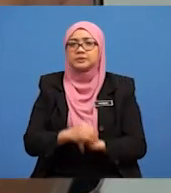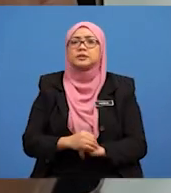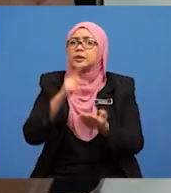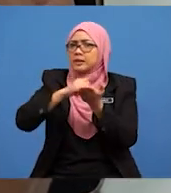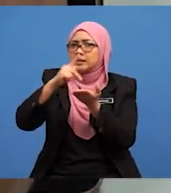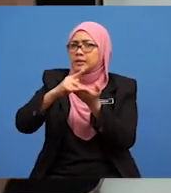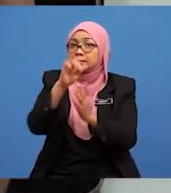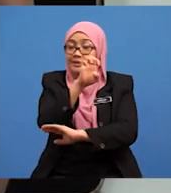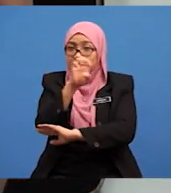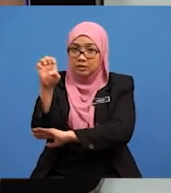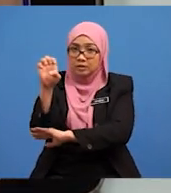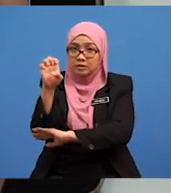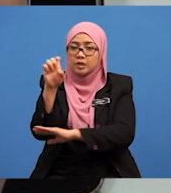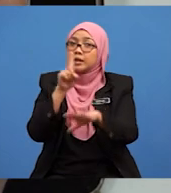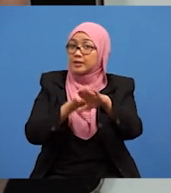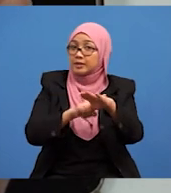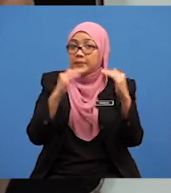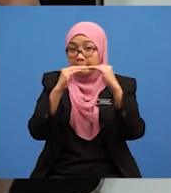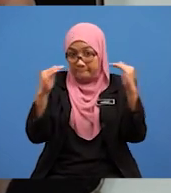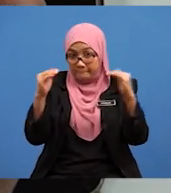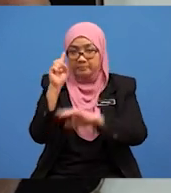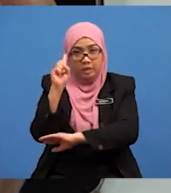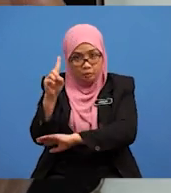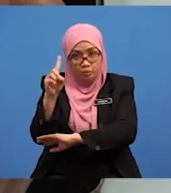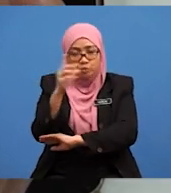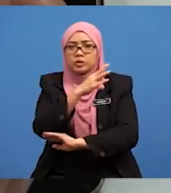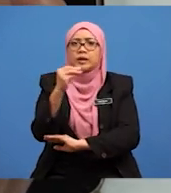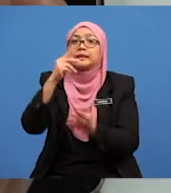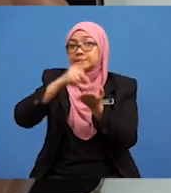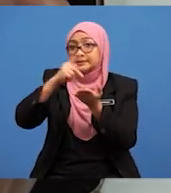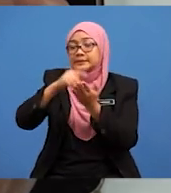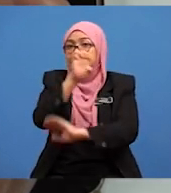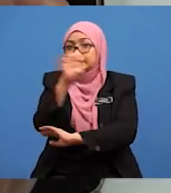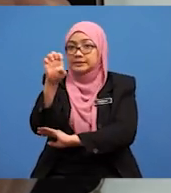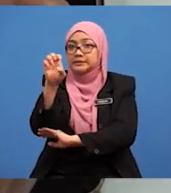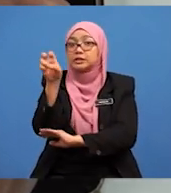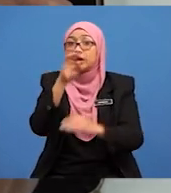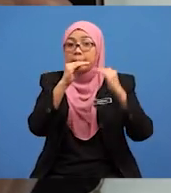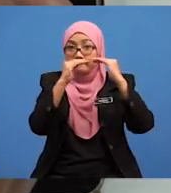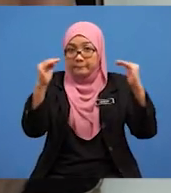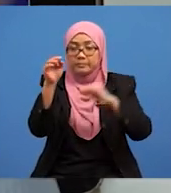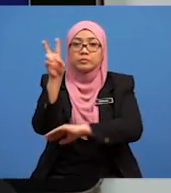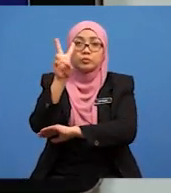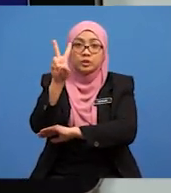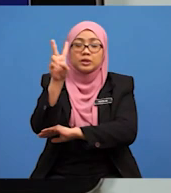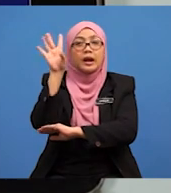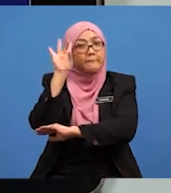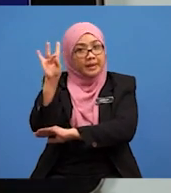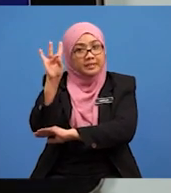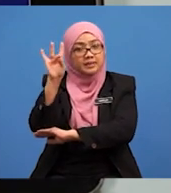bilangan elektron di petala pertama adalah 2 dan bilangan elektron di petala kedua adalah 8.